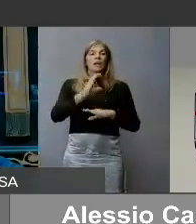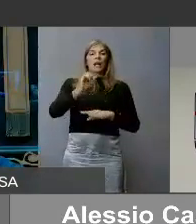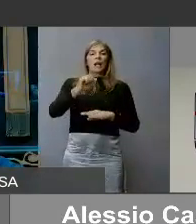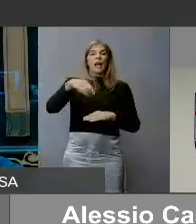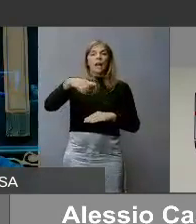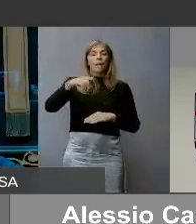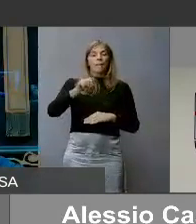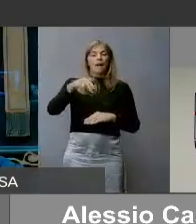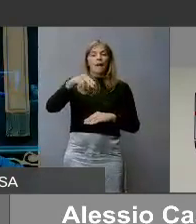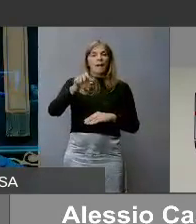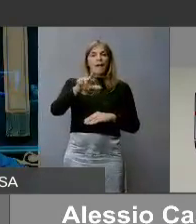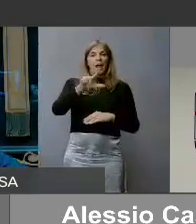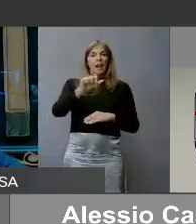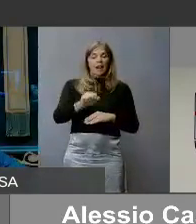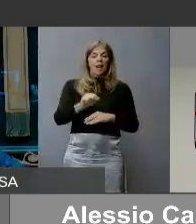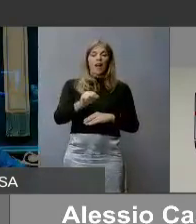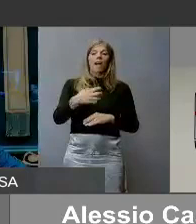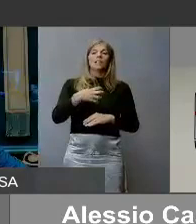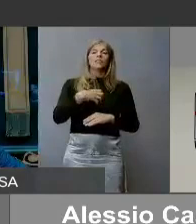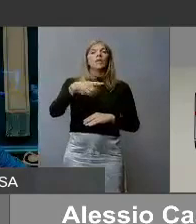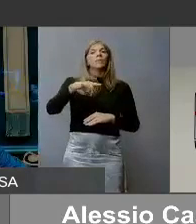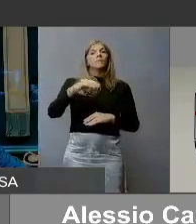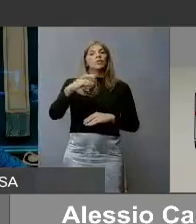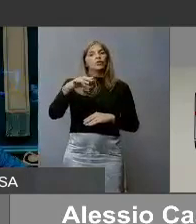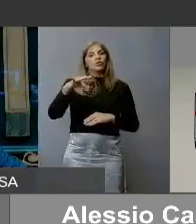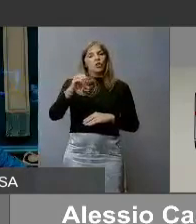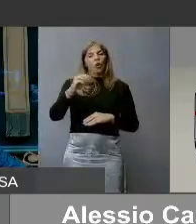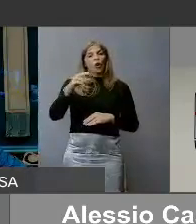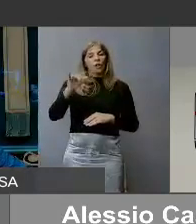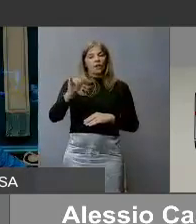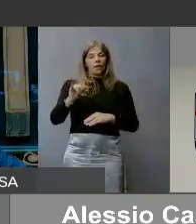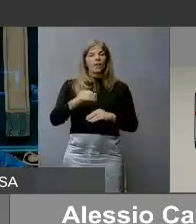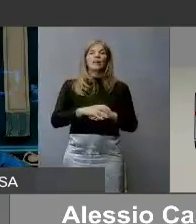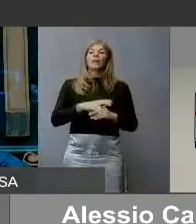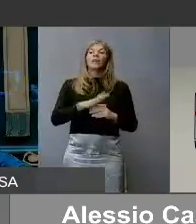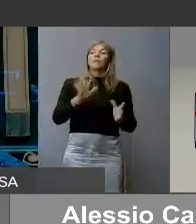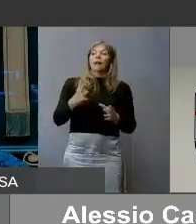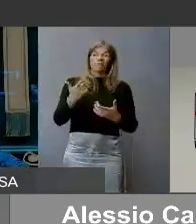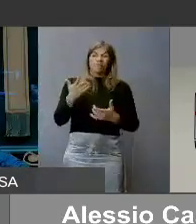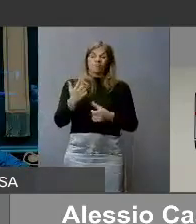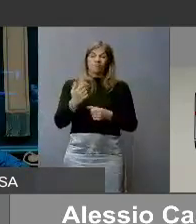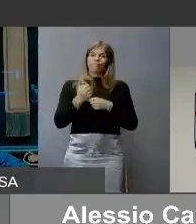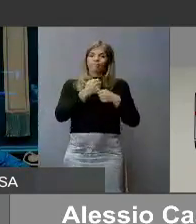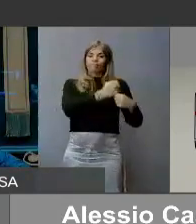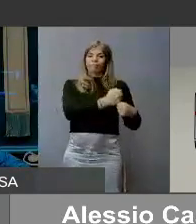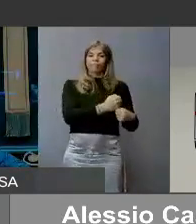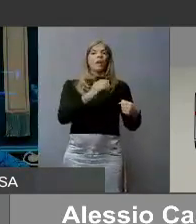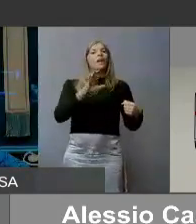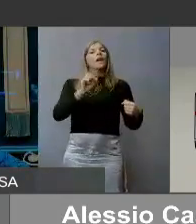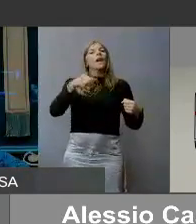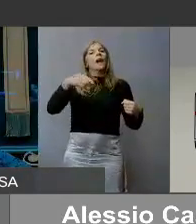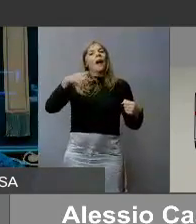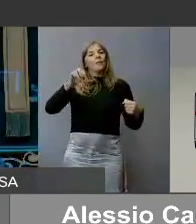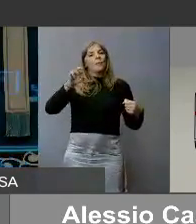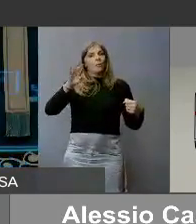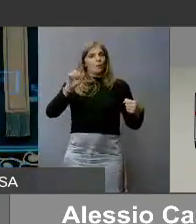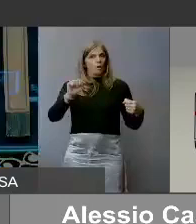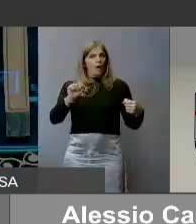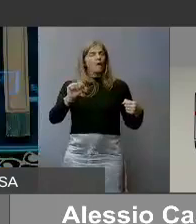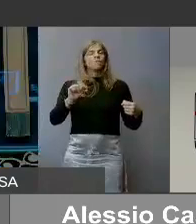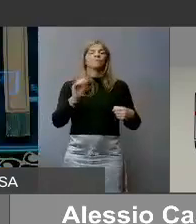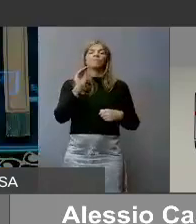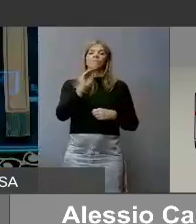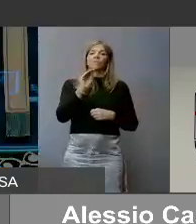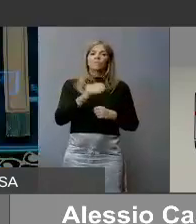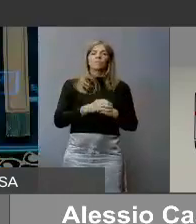per l'assessore picciocchi risponderà l'assessore campora sud ed è che appunto dell'assessore picciocchi chiarimenti